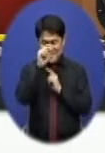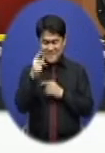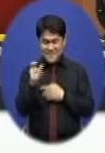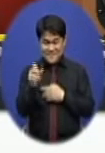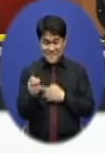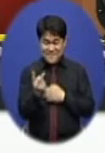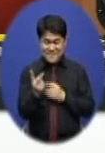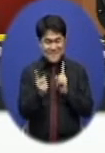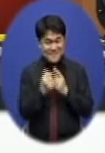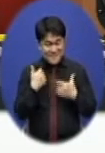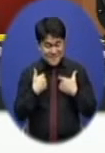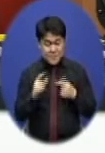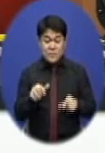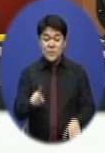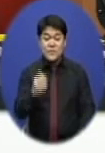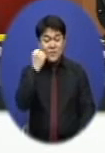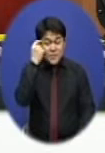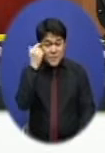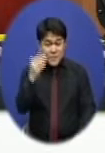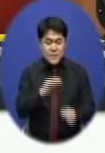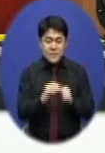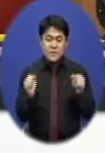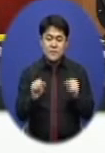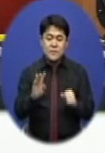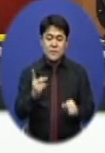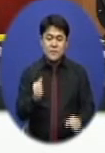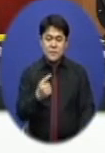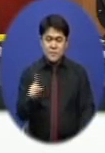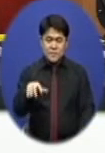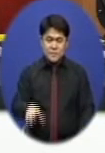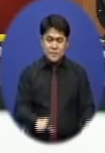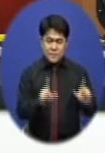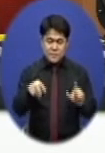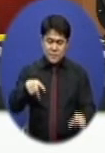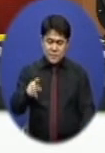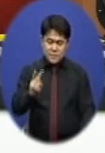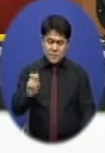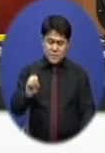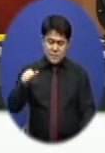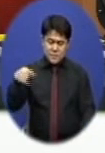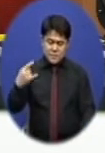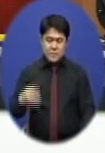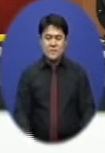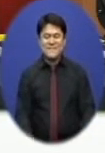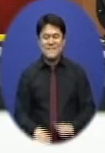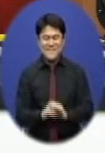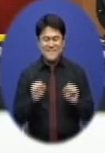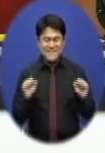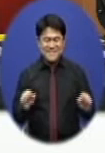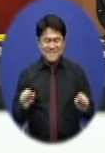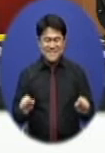사시는 누구십니까? 아, 예, 경북 봉화에 사는 서양희입니다. 아, 예, 안녕하세요. 네. 예,